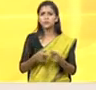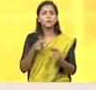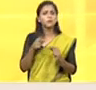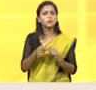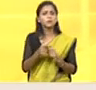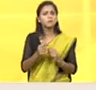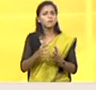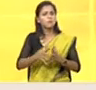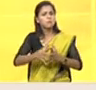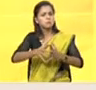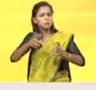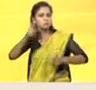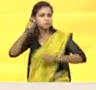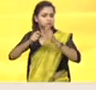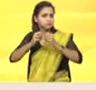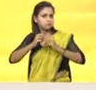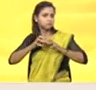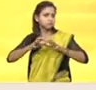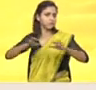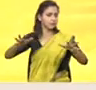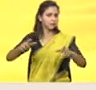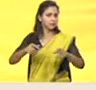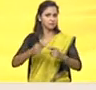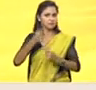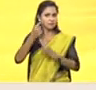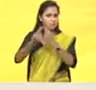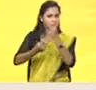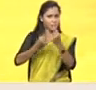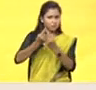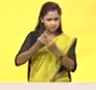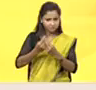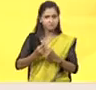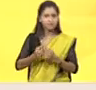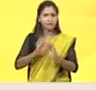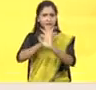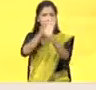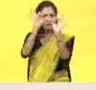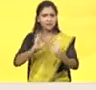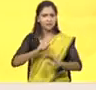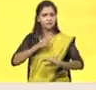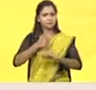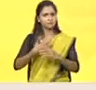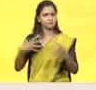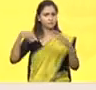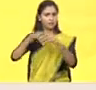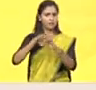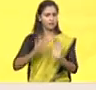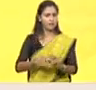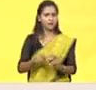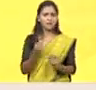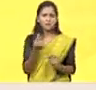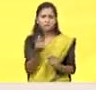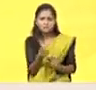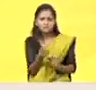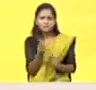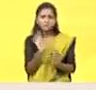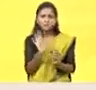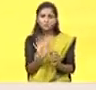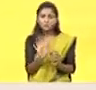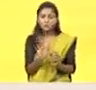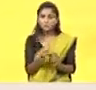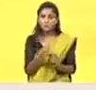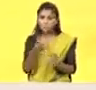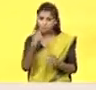बड़ी संख्या में हमारे युवा राजनीति में आने को तैयार बैठे हैं। बस उन्हें